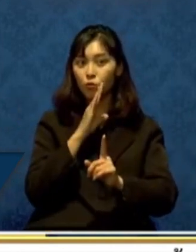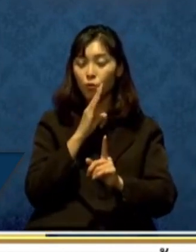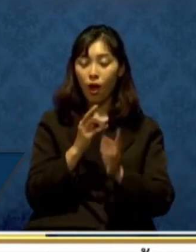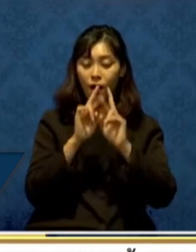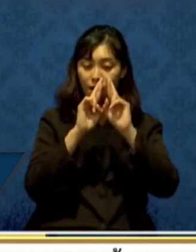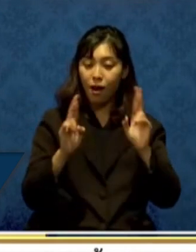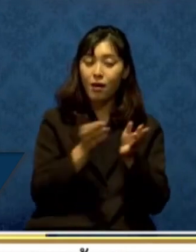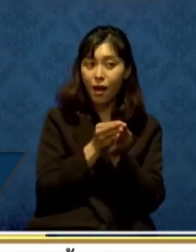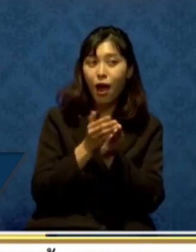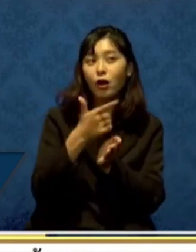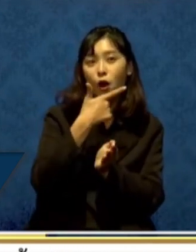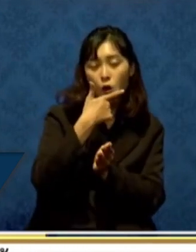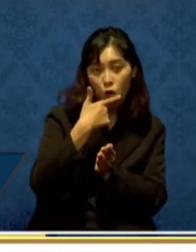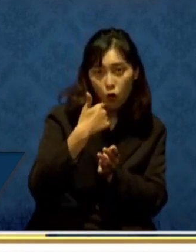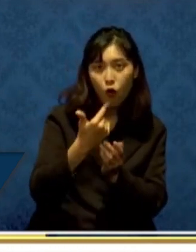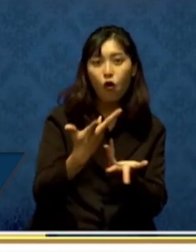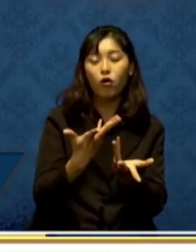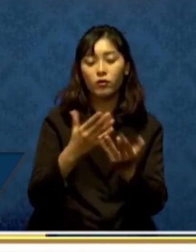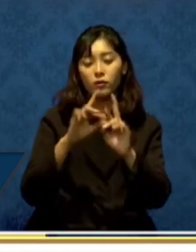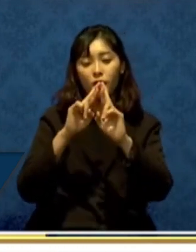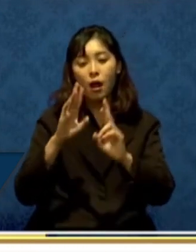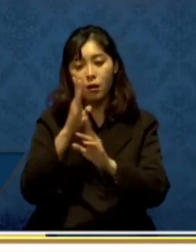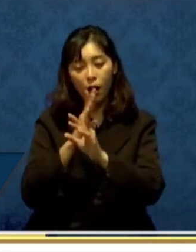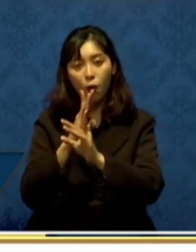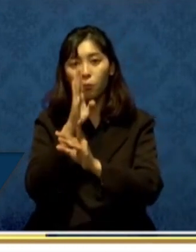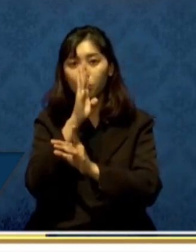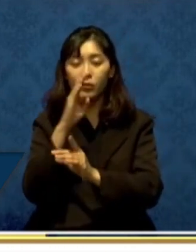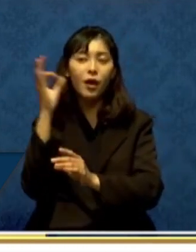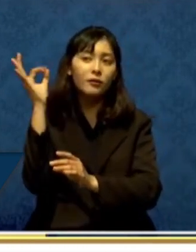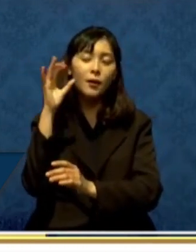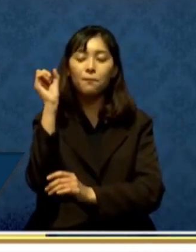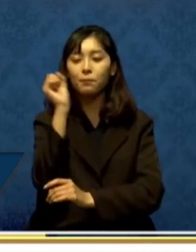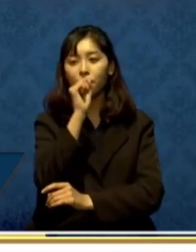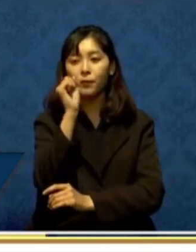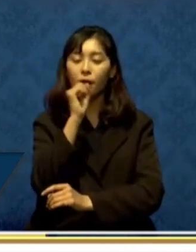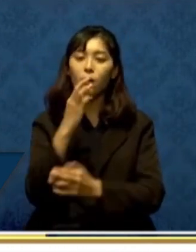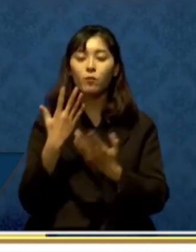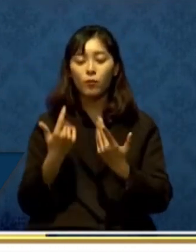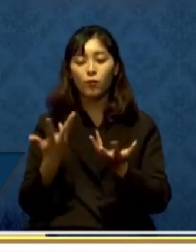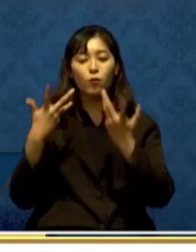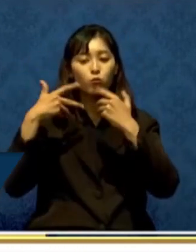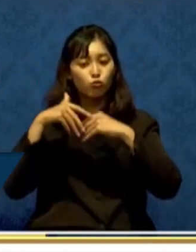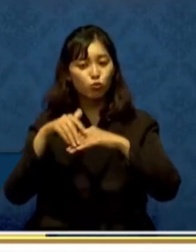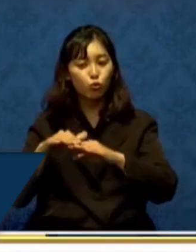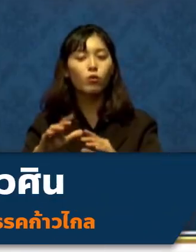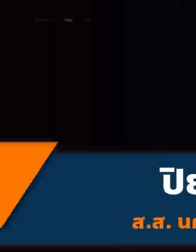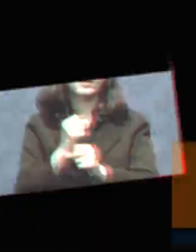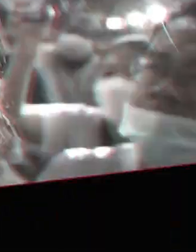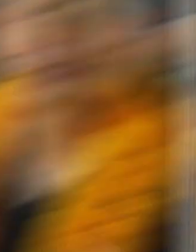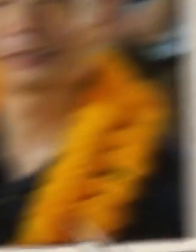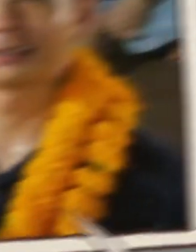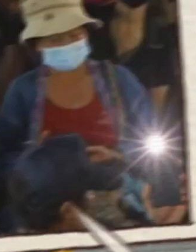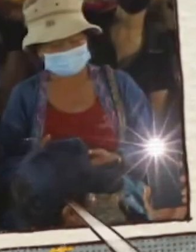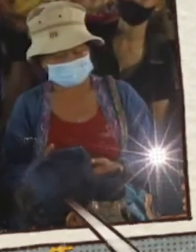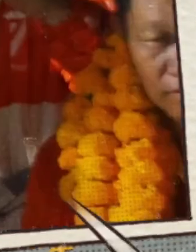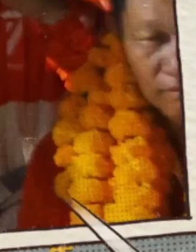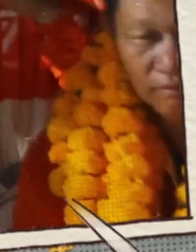ารผ่านเสียงดนตรีเสียงเพลงและผ่านกลไกที่ถูกต้องและเป็นระบบครับขอบคุณครับ